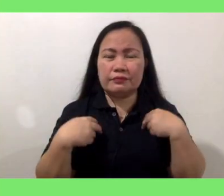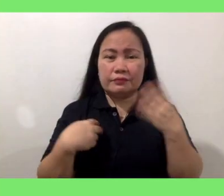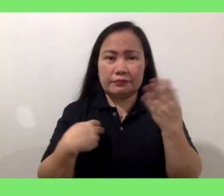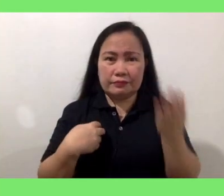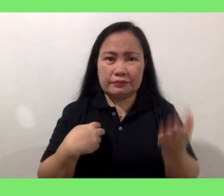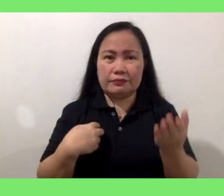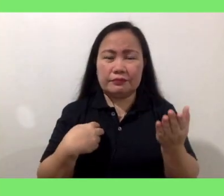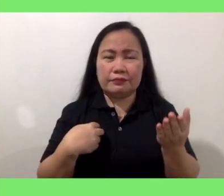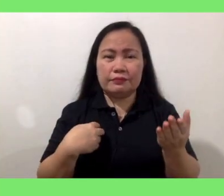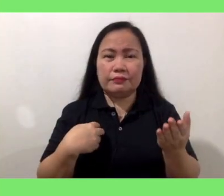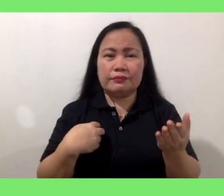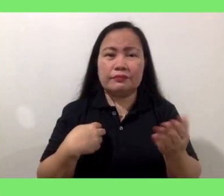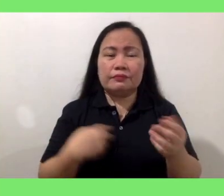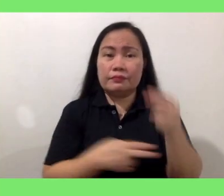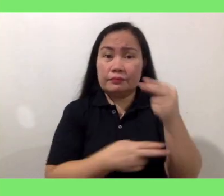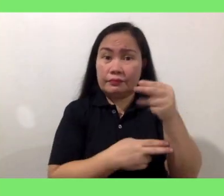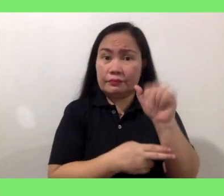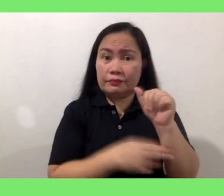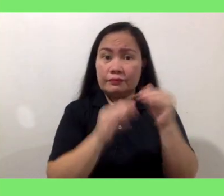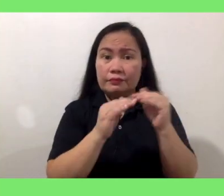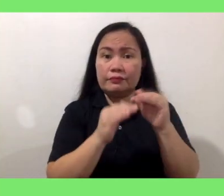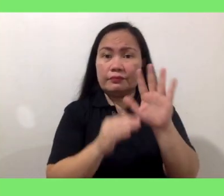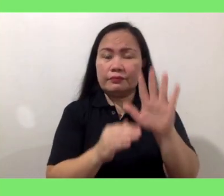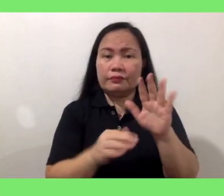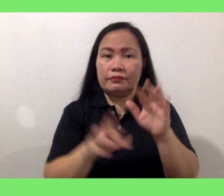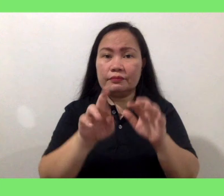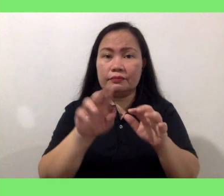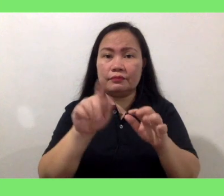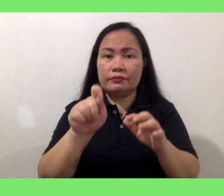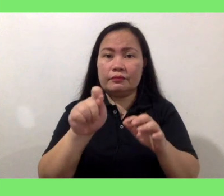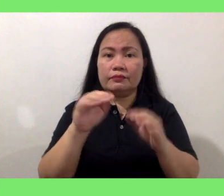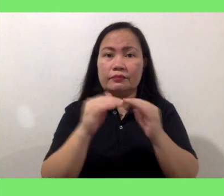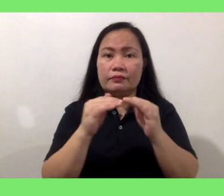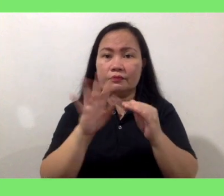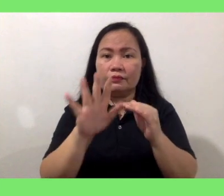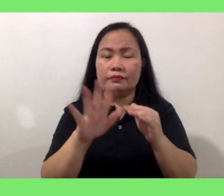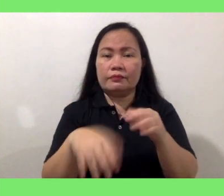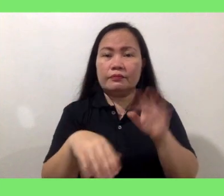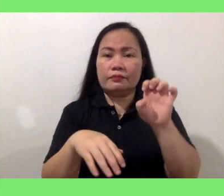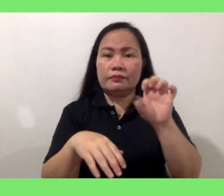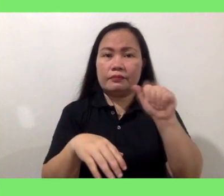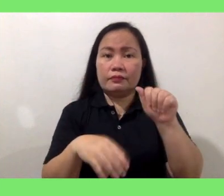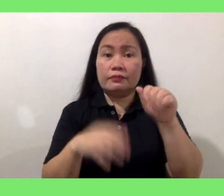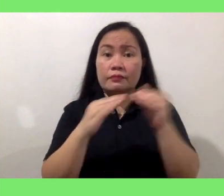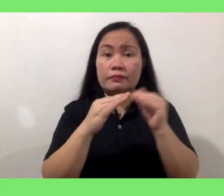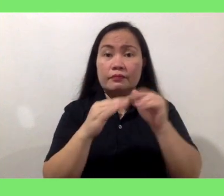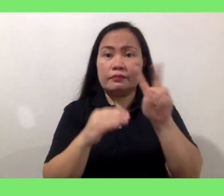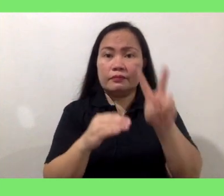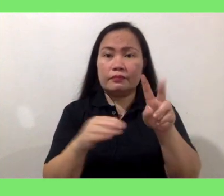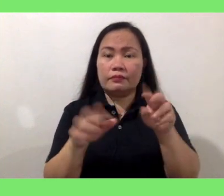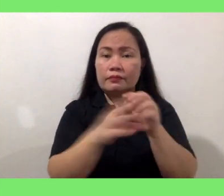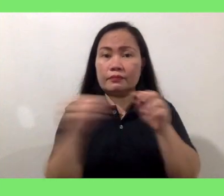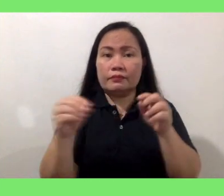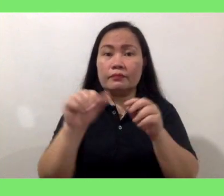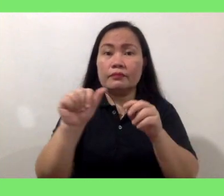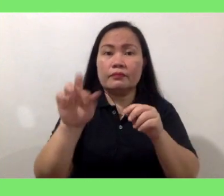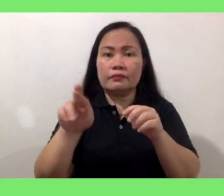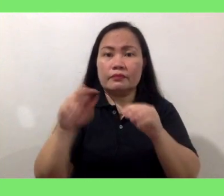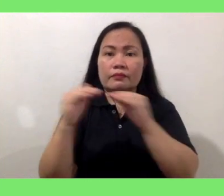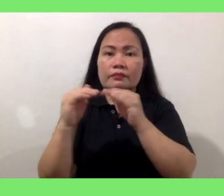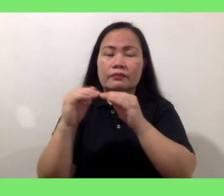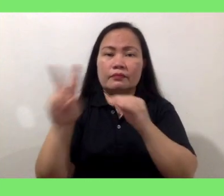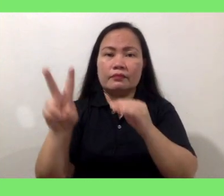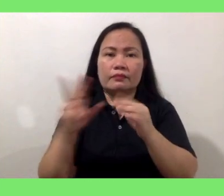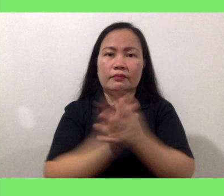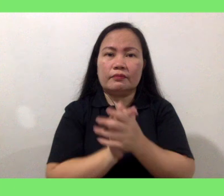So I have here HA is equal to 5, RT is equal to 5, EA is equal to 2, and AR is equal to 2.